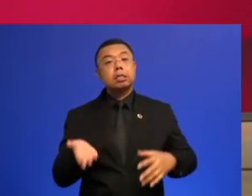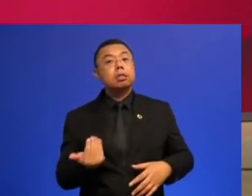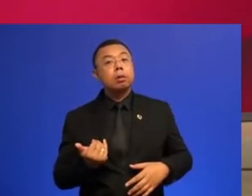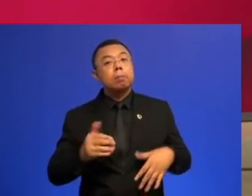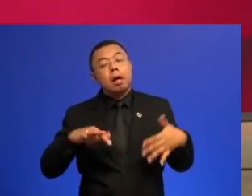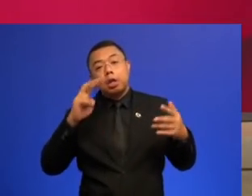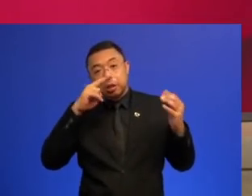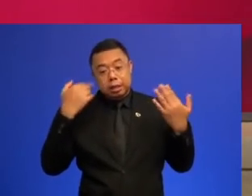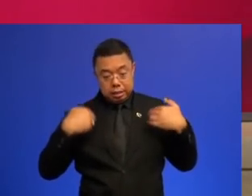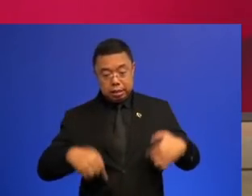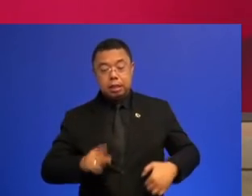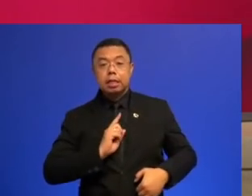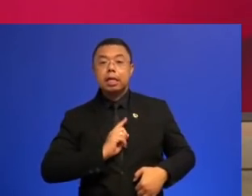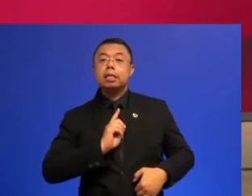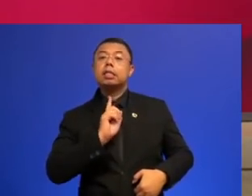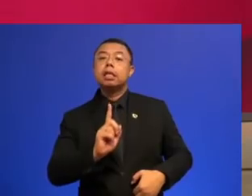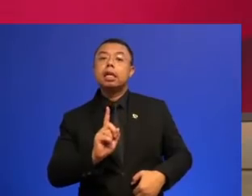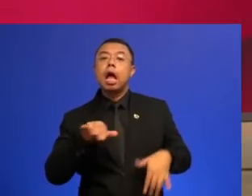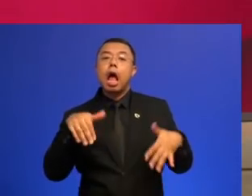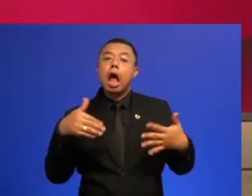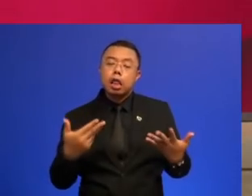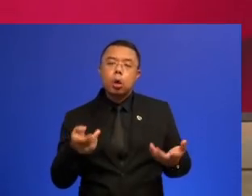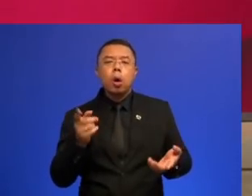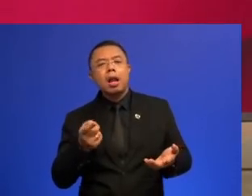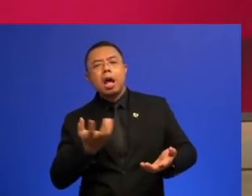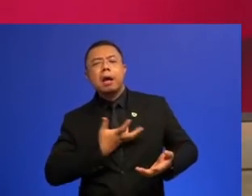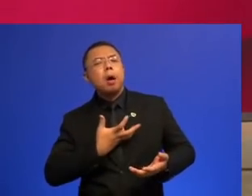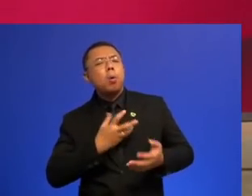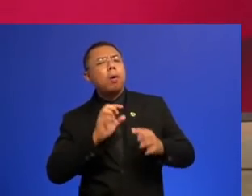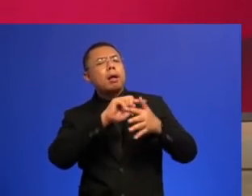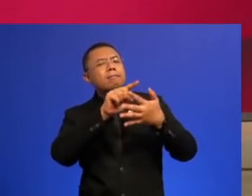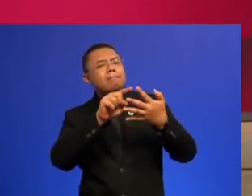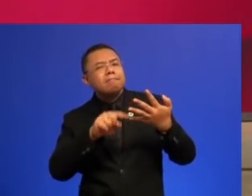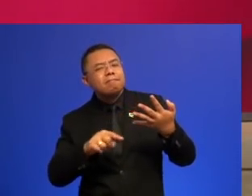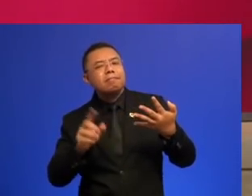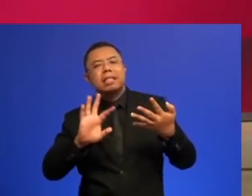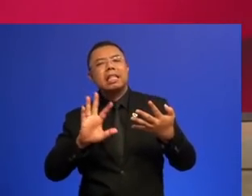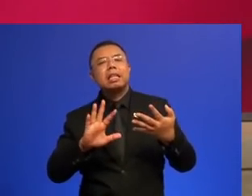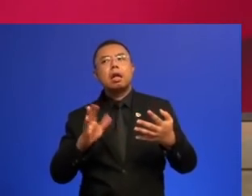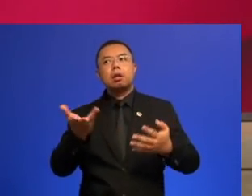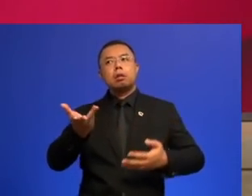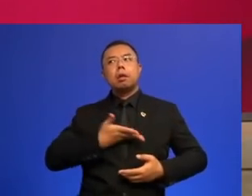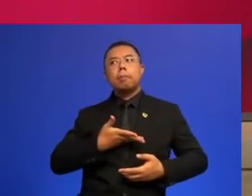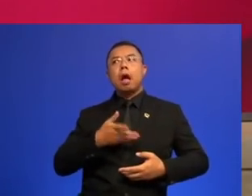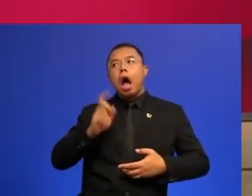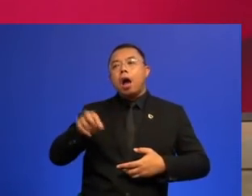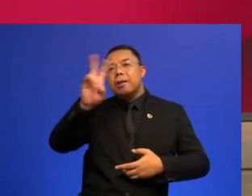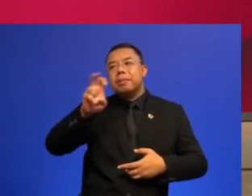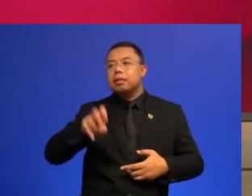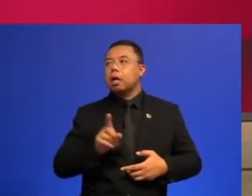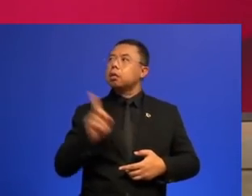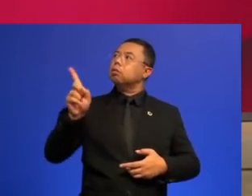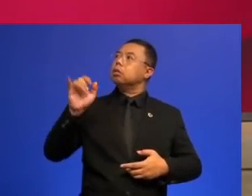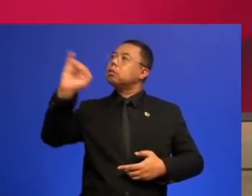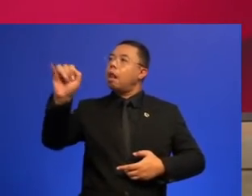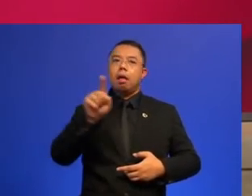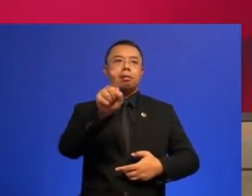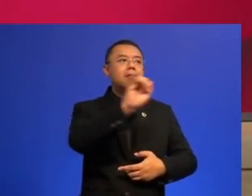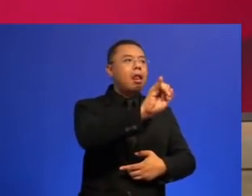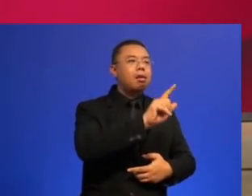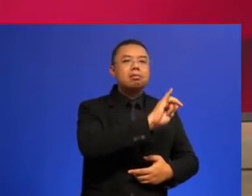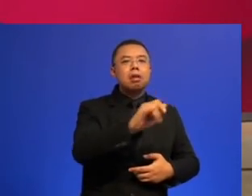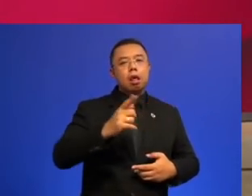atau keadaan dirinya sendiri. Atau ada keinginan-keinginan yang tidak terpenuhi, dia harus mencari kambing hitam.